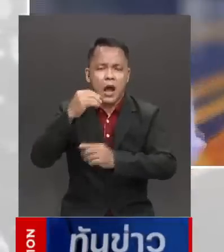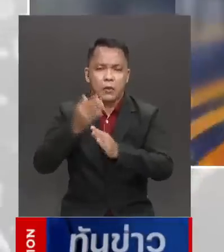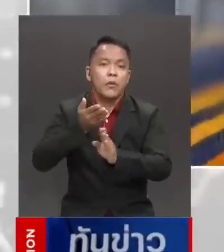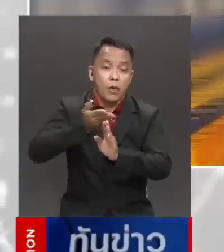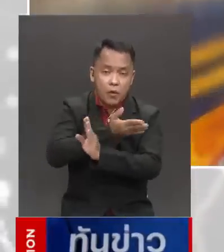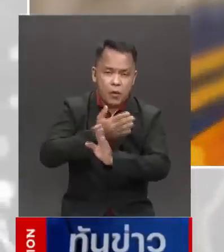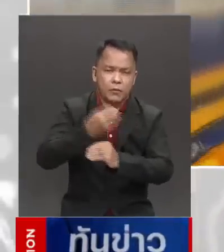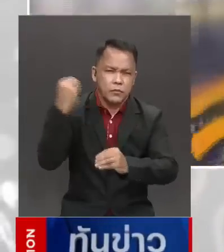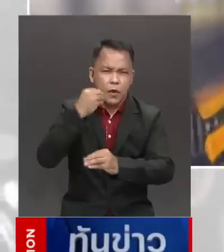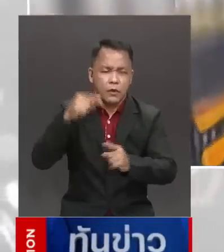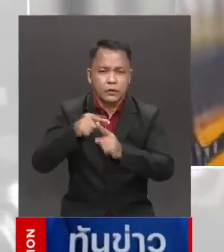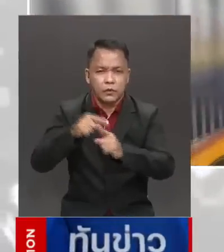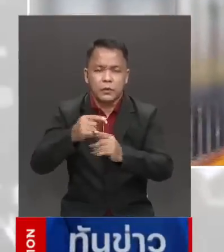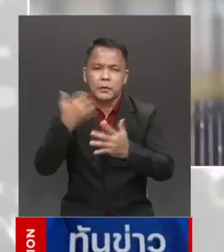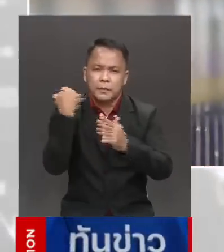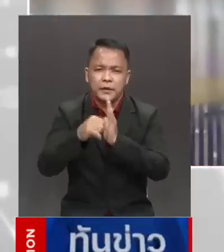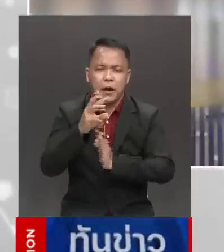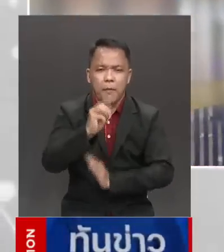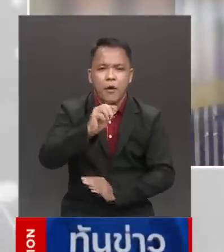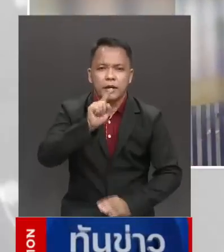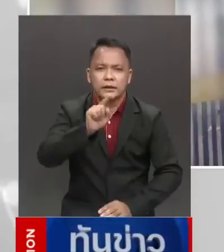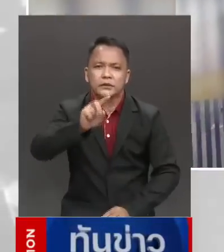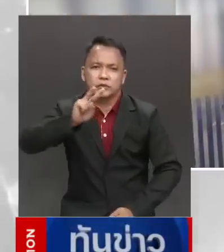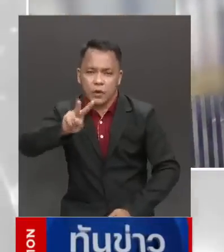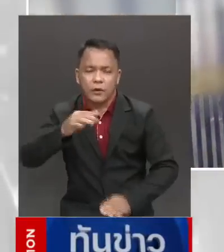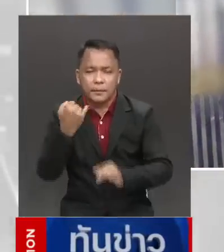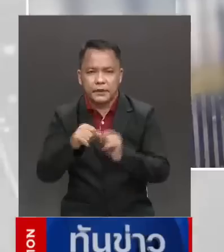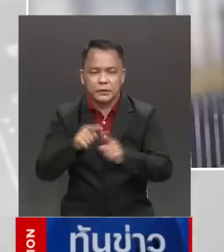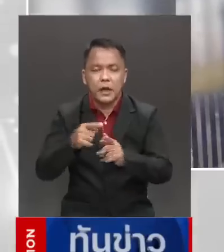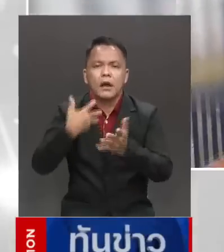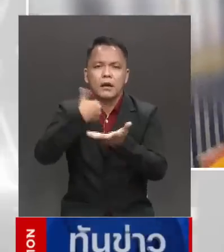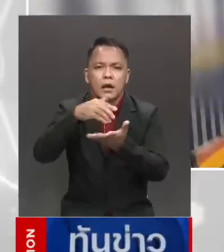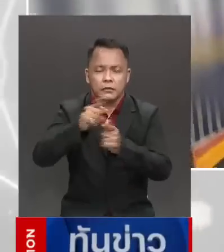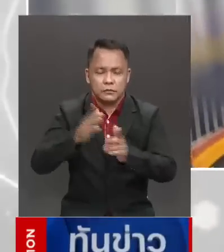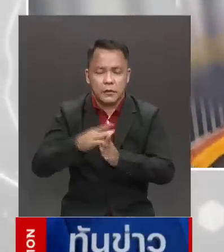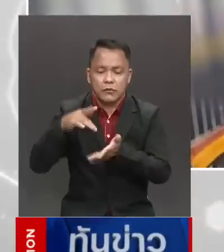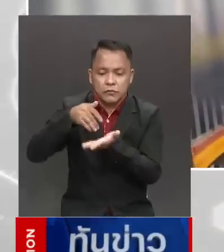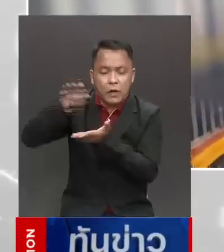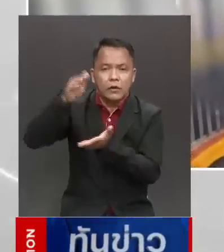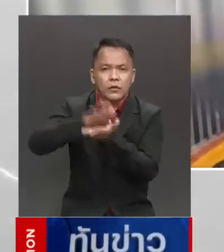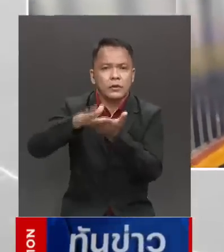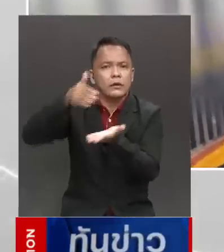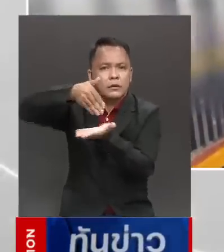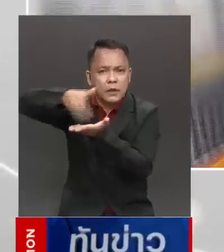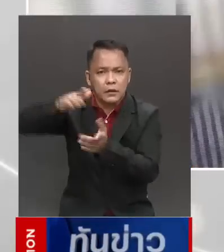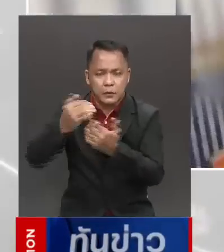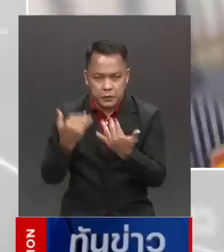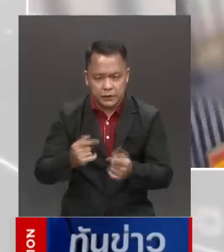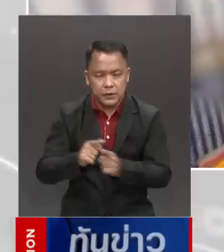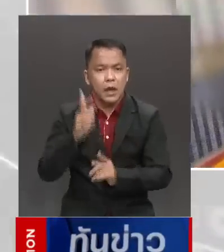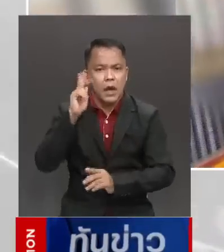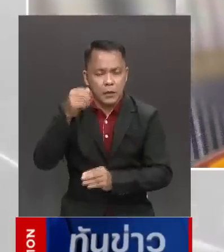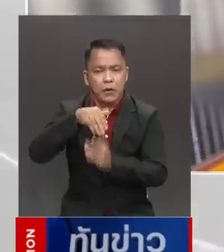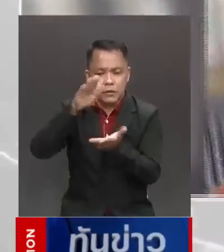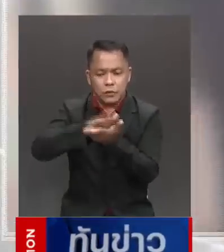านมาแล้วก็เคยโดนคดีในมาตรา112นะครับปรากฏว่าเธอออกมาเปิดเผยว่าเธอนั้นถูกไล่ออกจากโรงเรียนแล้วพอมีข่าว